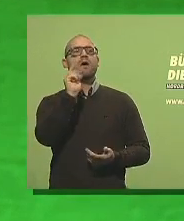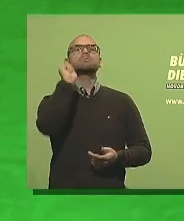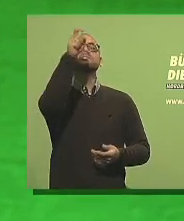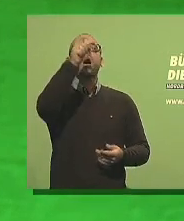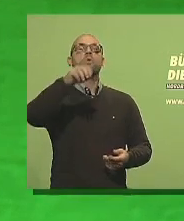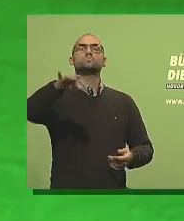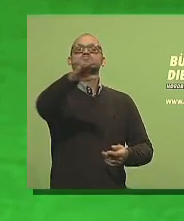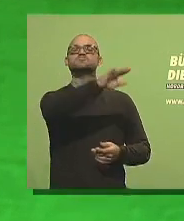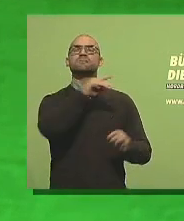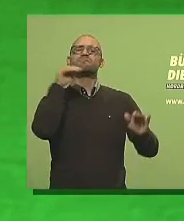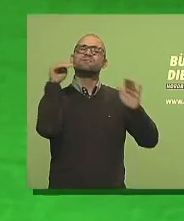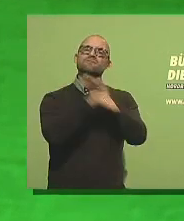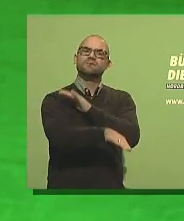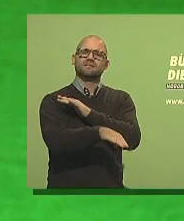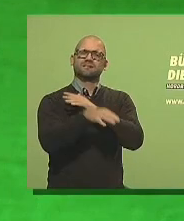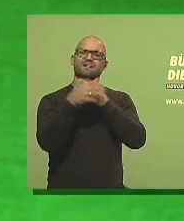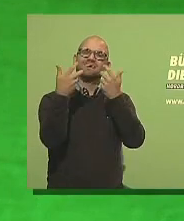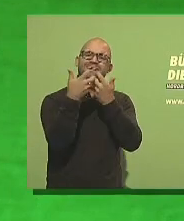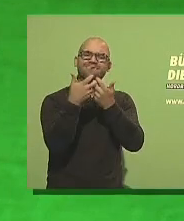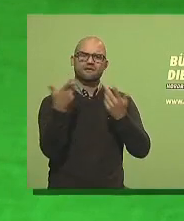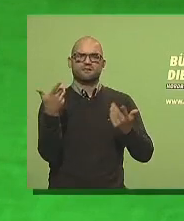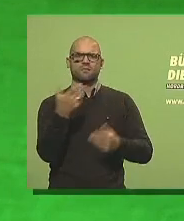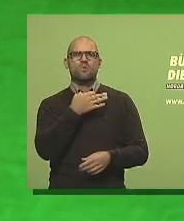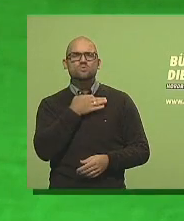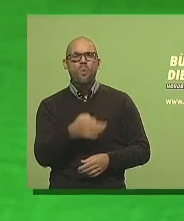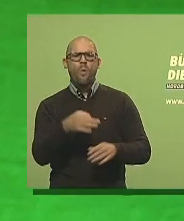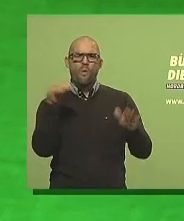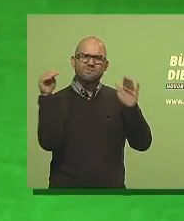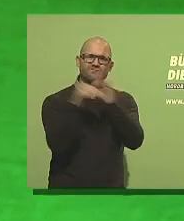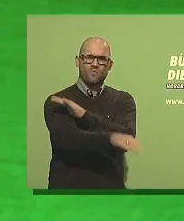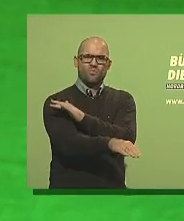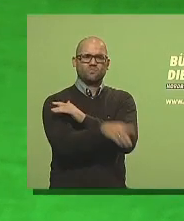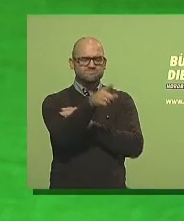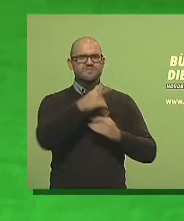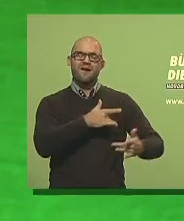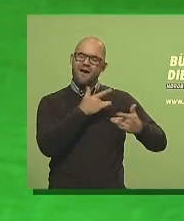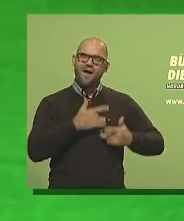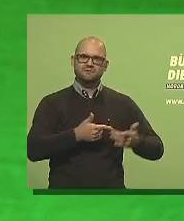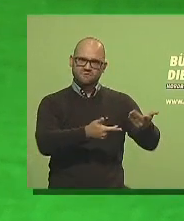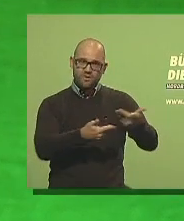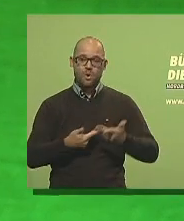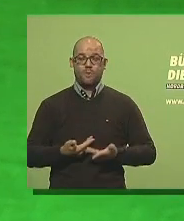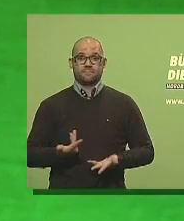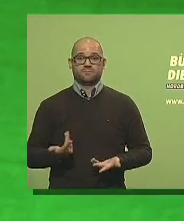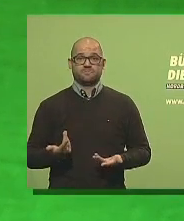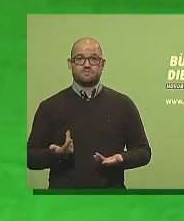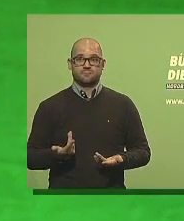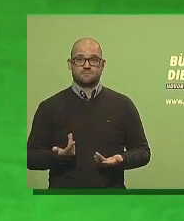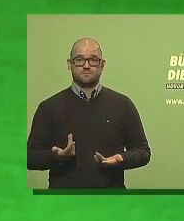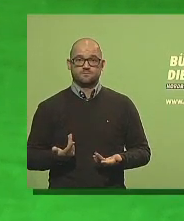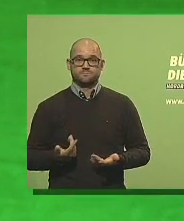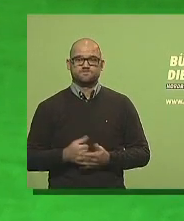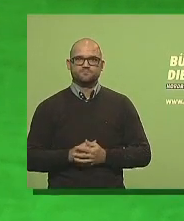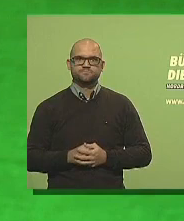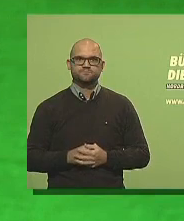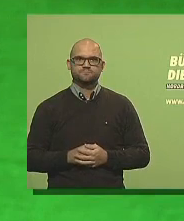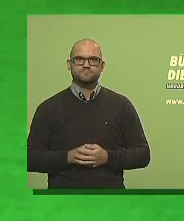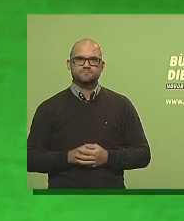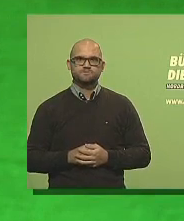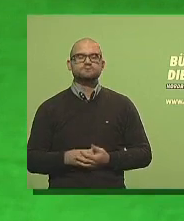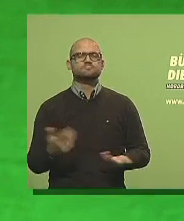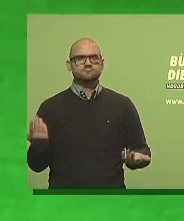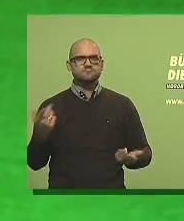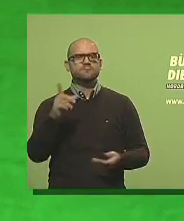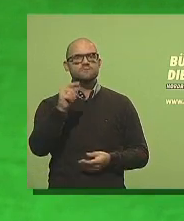die fliehen mussten vor Krieg und Not und Unterdrückung. Das heißt übrigens auch sowas wie das Abschaffen